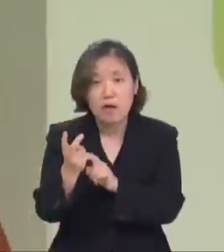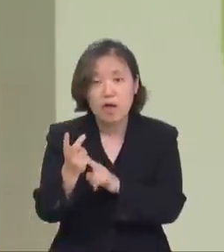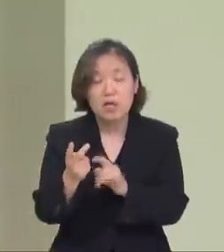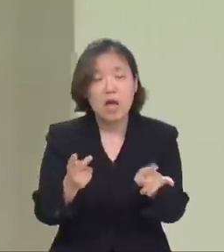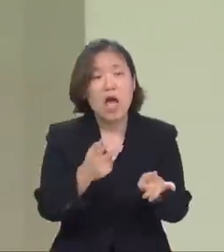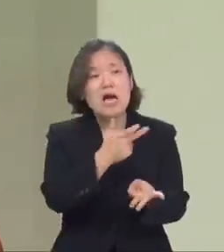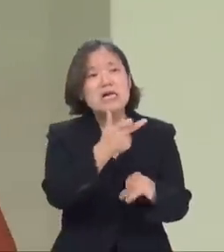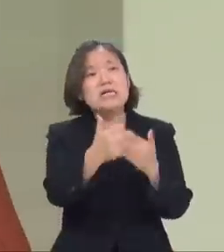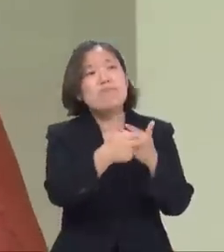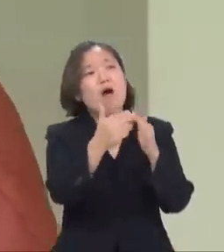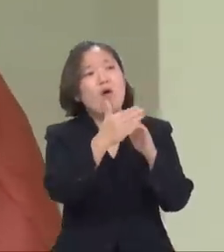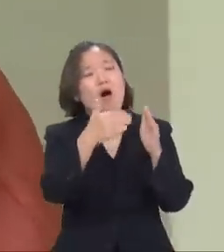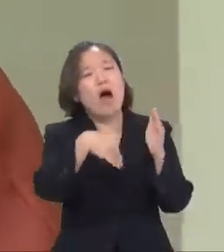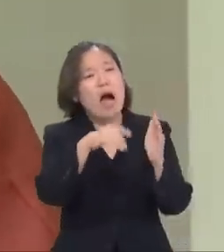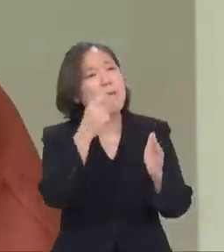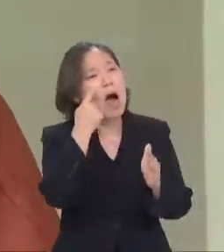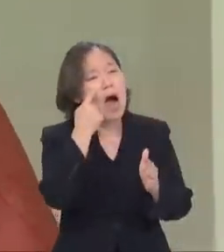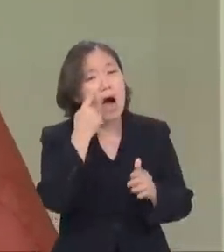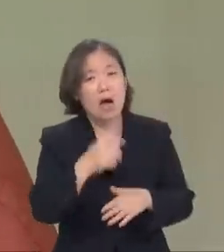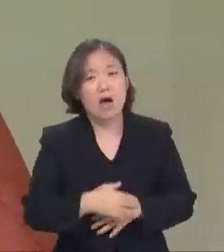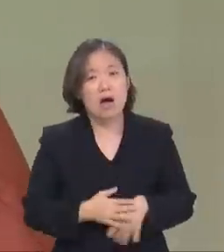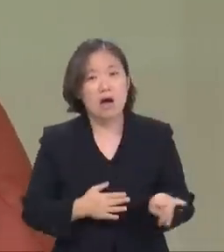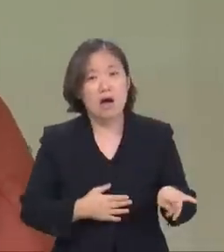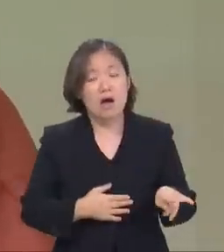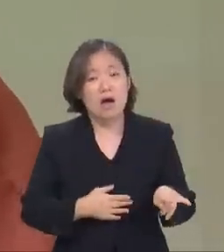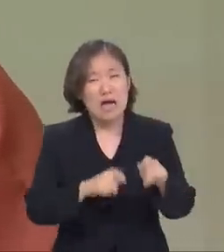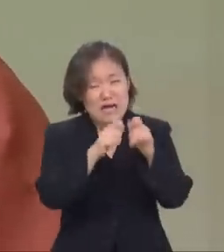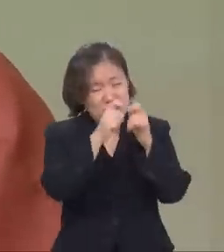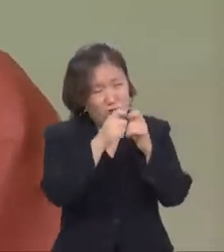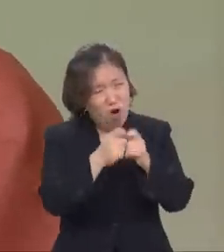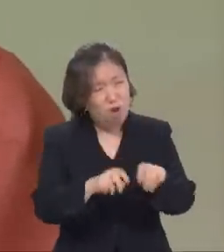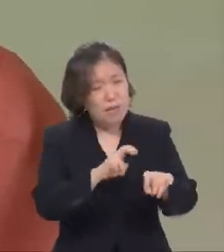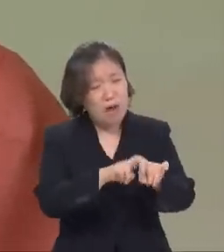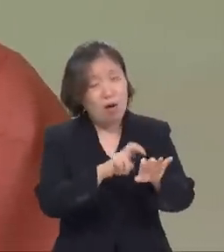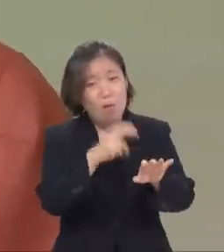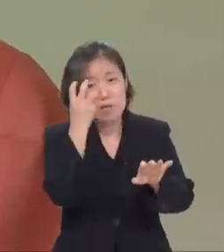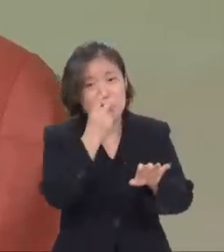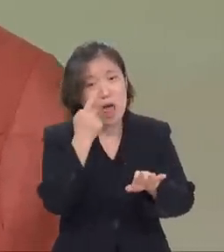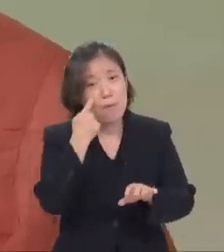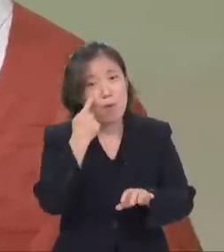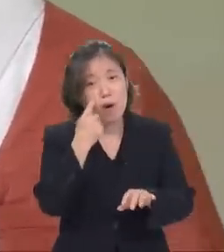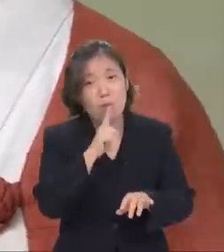큰 병원에 한번 가보시면 어떻겠습니까 큰 병원에 가서 정밀 검진을 받아 보십시오